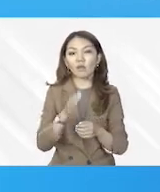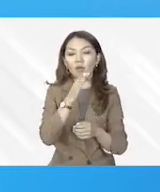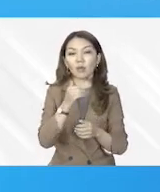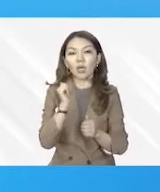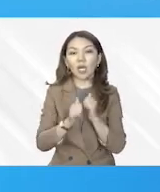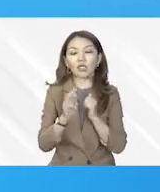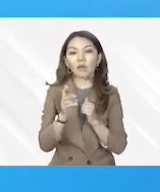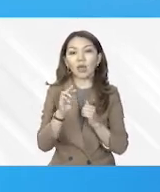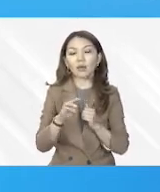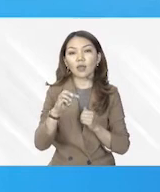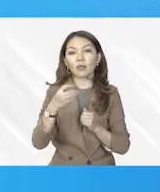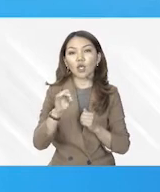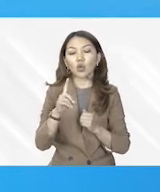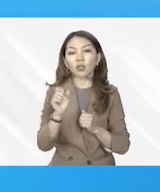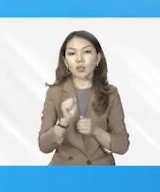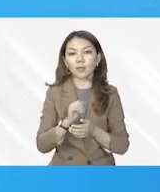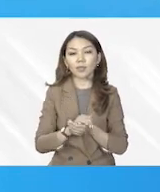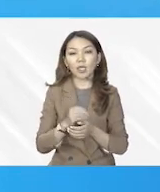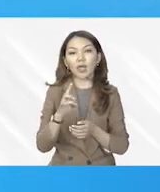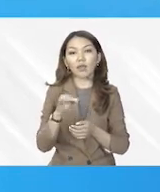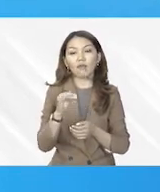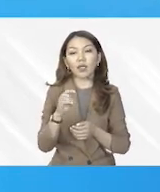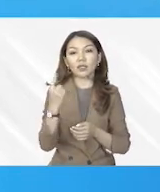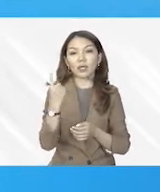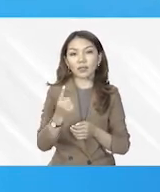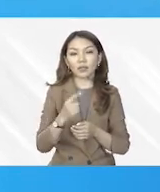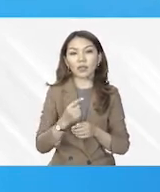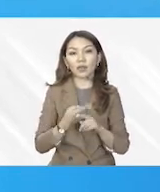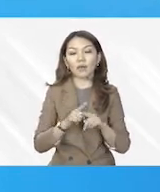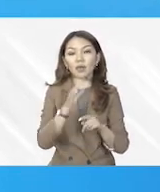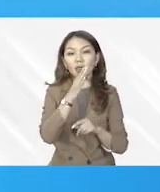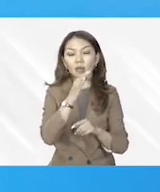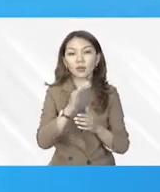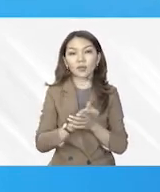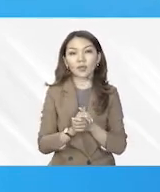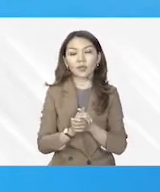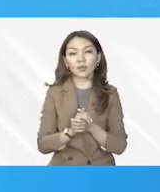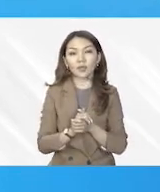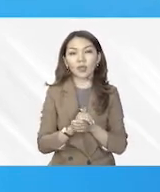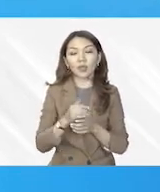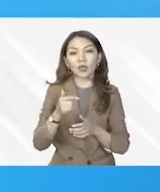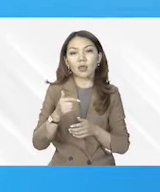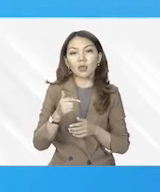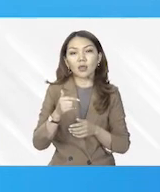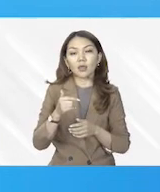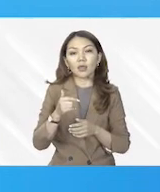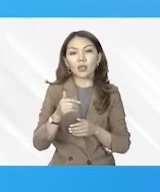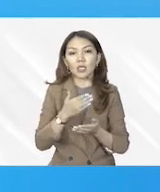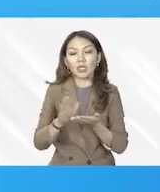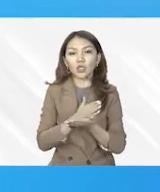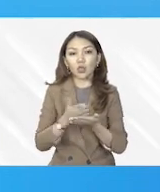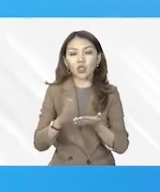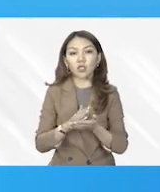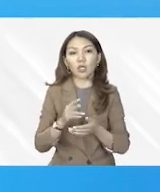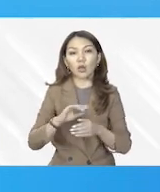мейоза. Далее следует анафаза 1. На этой стадии гомологичные хромосомы разделяются и расходятся к полюсам